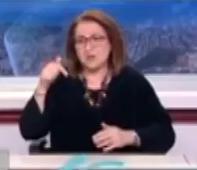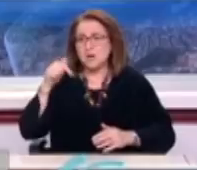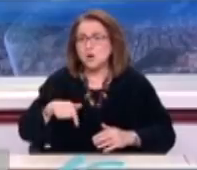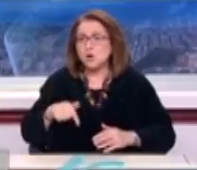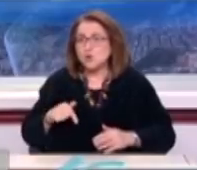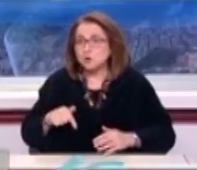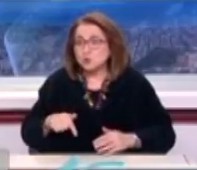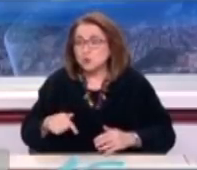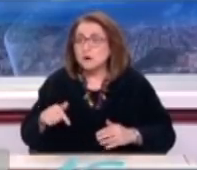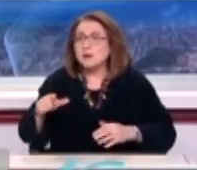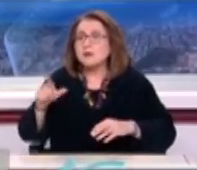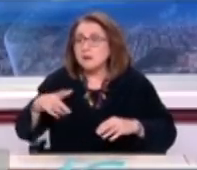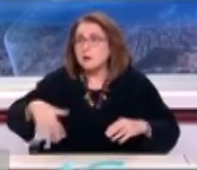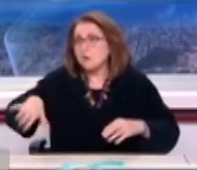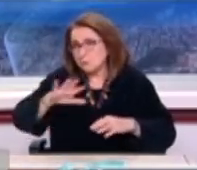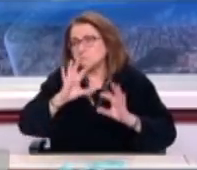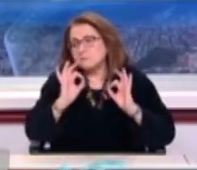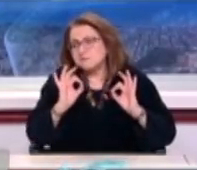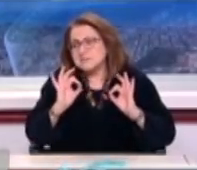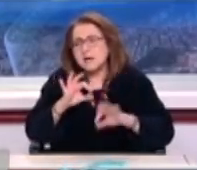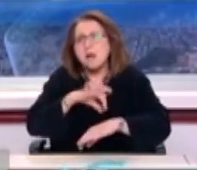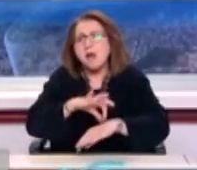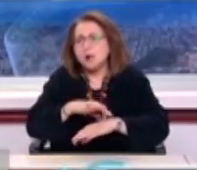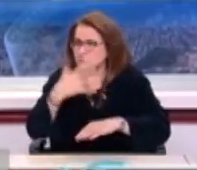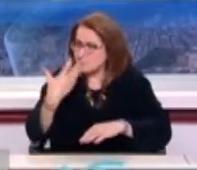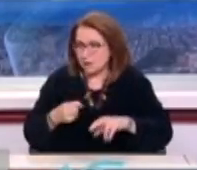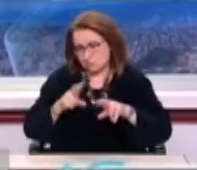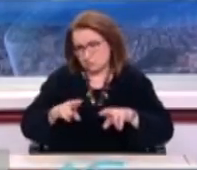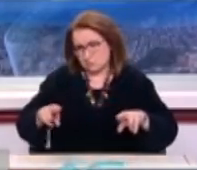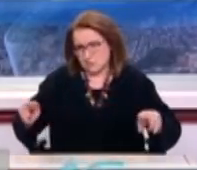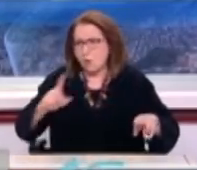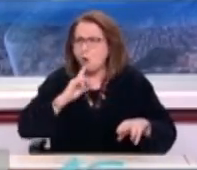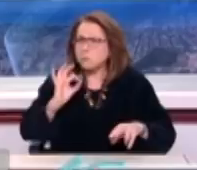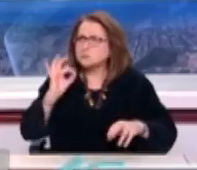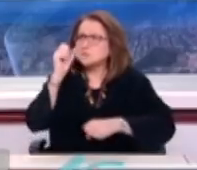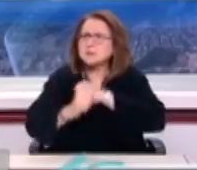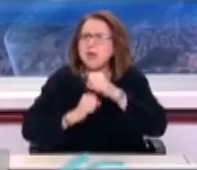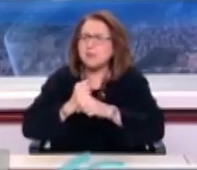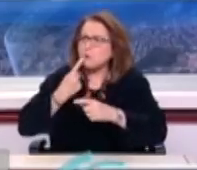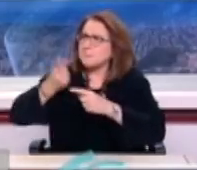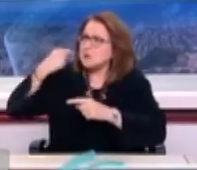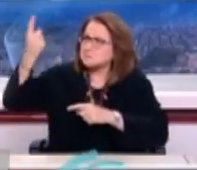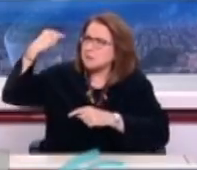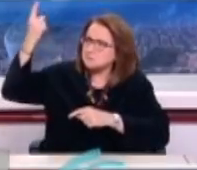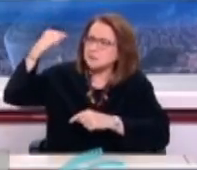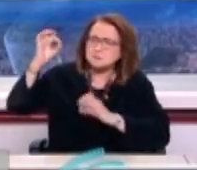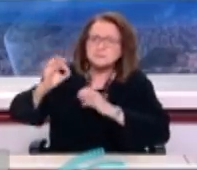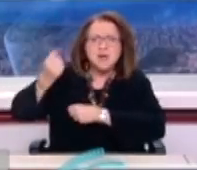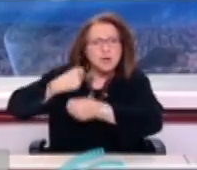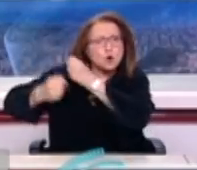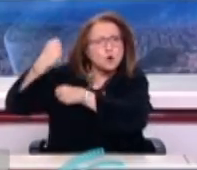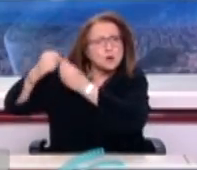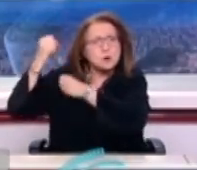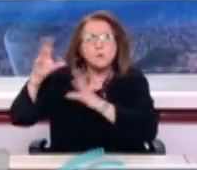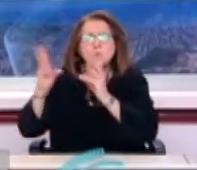αριθμό ασθενών, όπως το κάνουμε κάθε χρόνο για την γρίπη. Είναι μια γρίπη στη συμπεριφορά της και στον τρόπο που θα συμπεριφερθεί